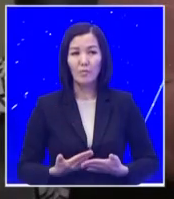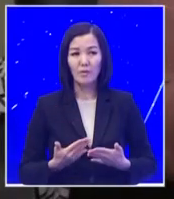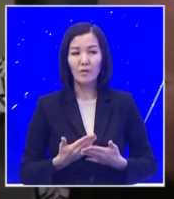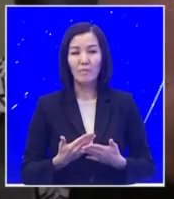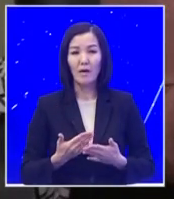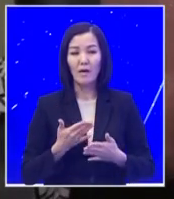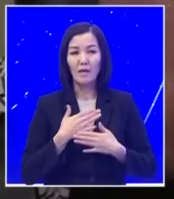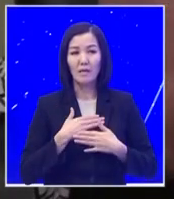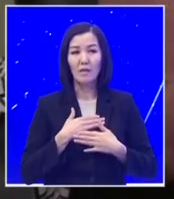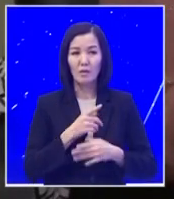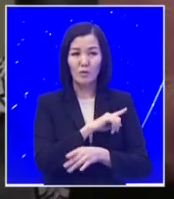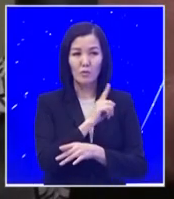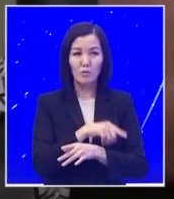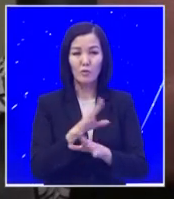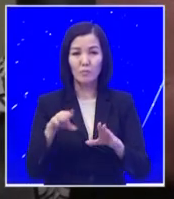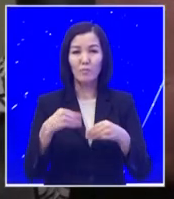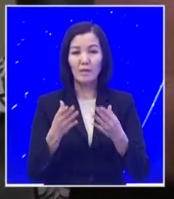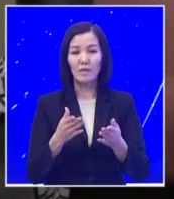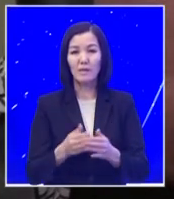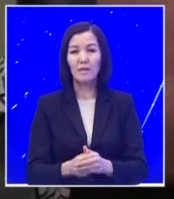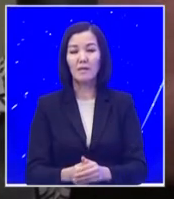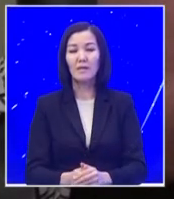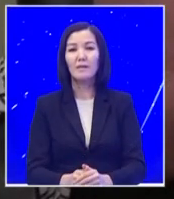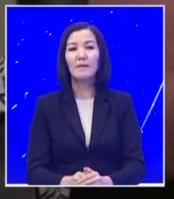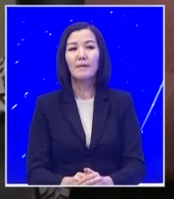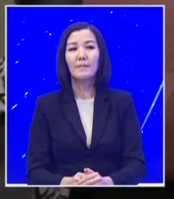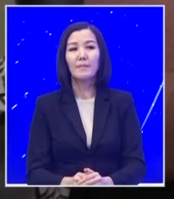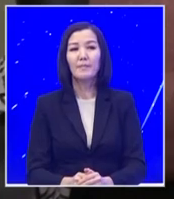сол маған күш береді. Сол арқылы маған күш та келеді,